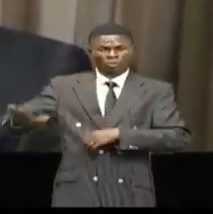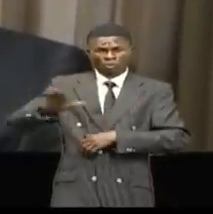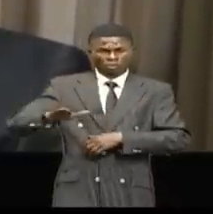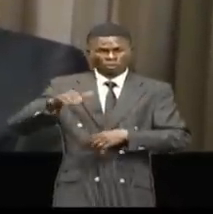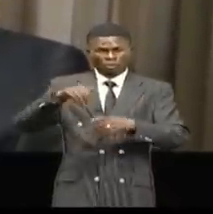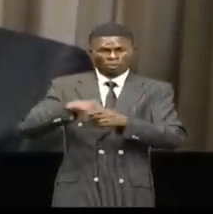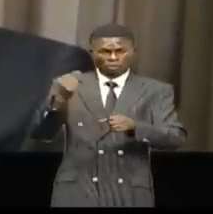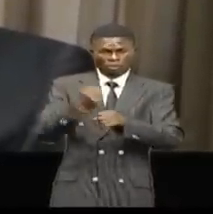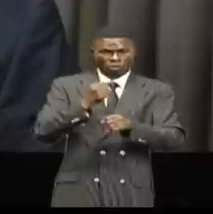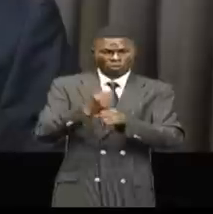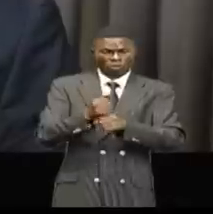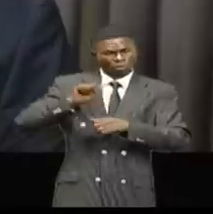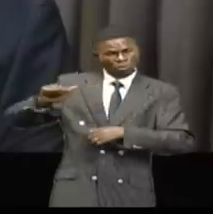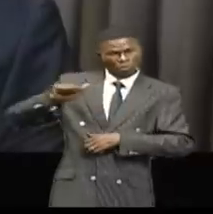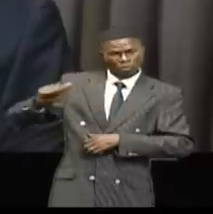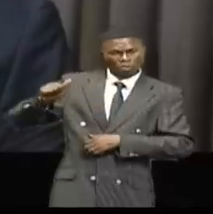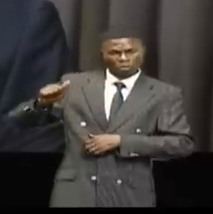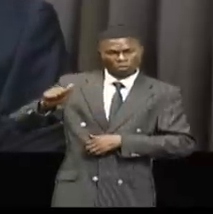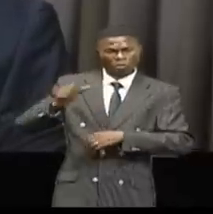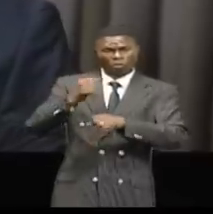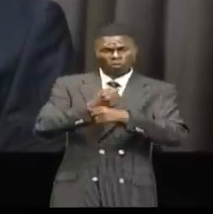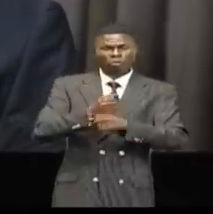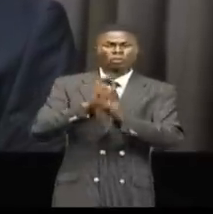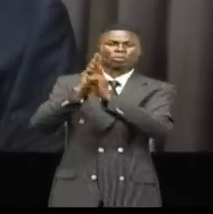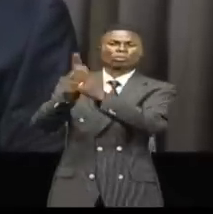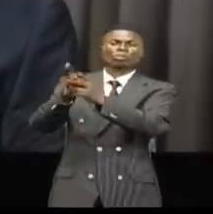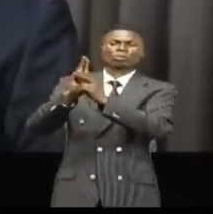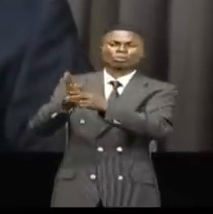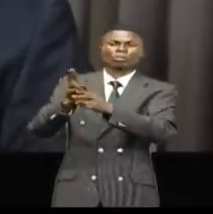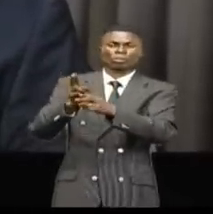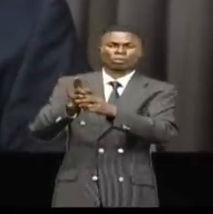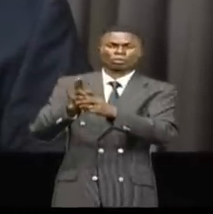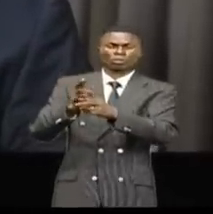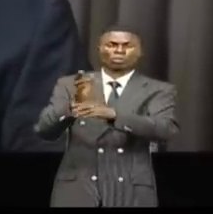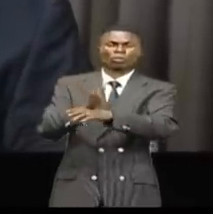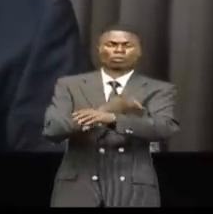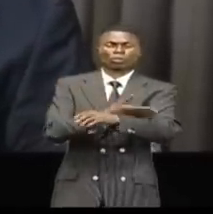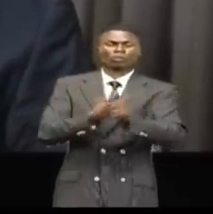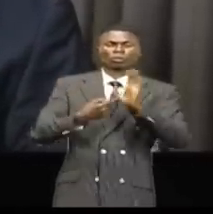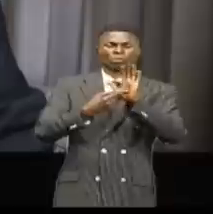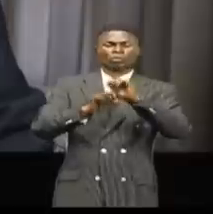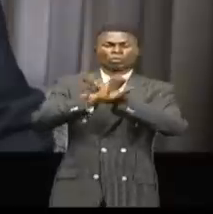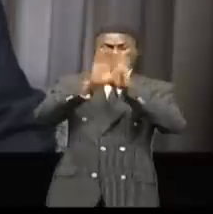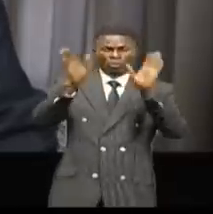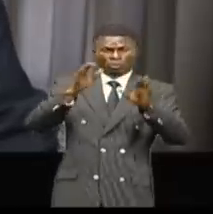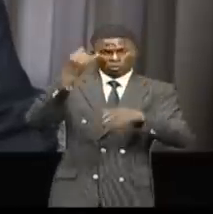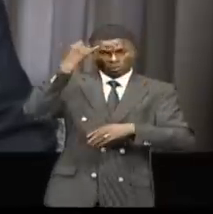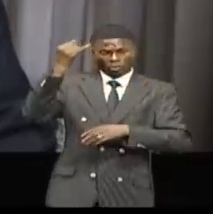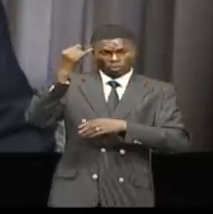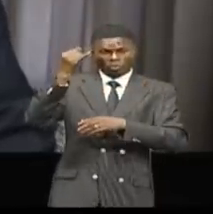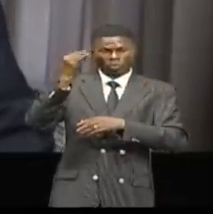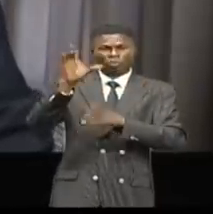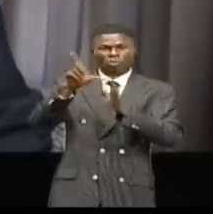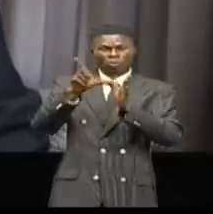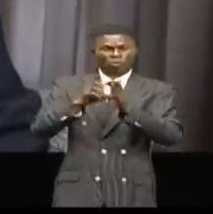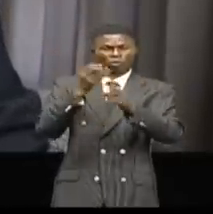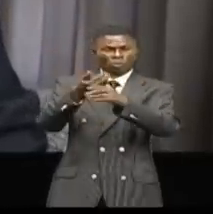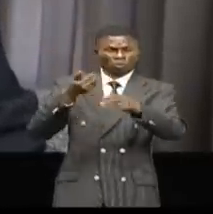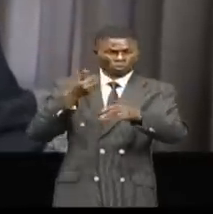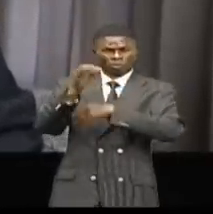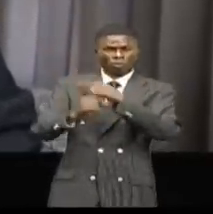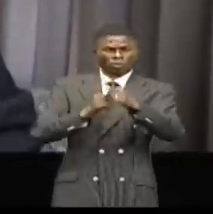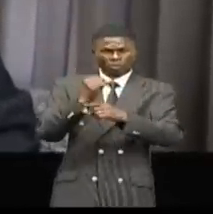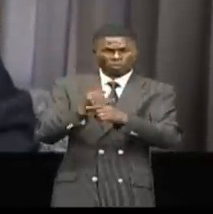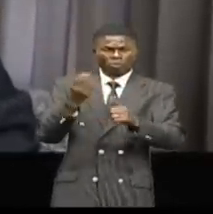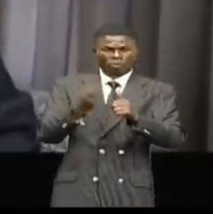son service interne d'établir un rapport sur l'état de la transparence, sur base des standards précis, à